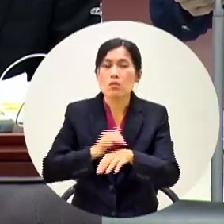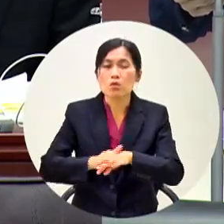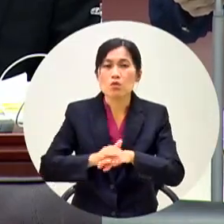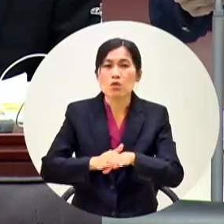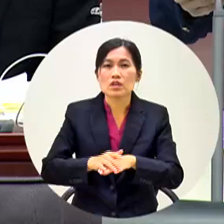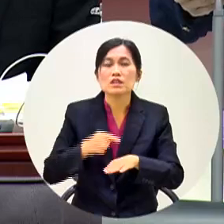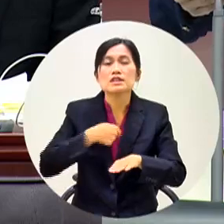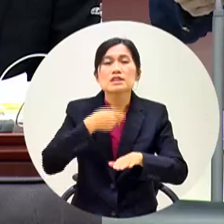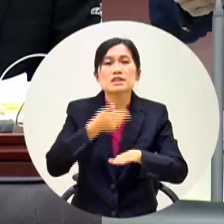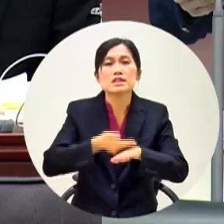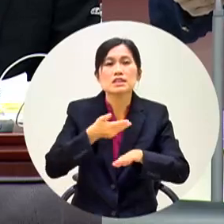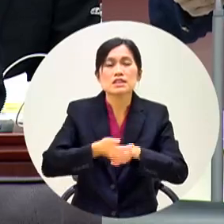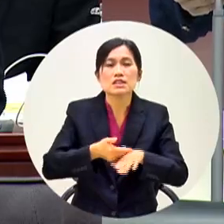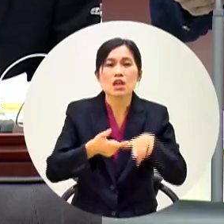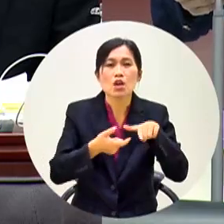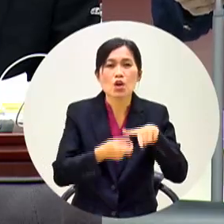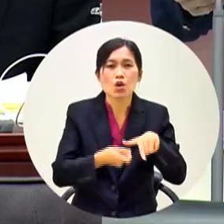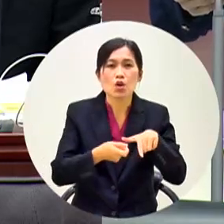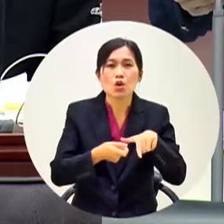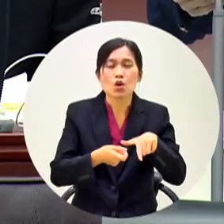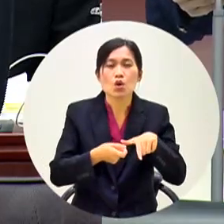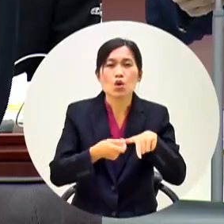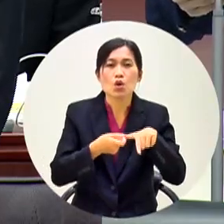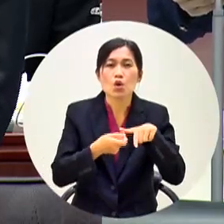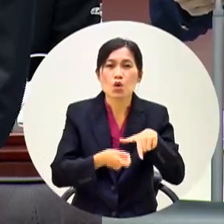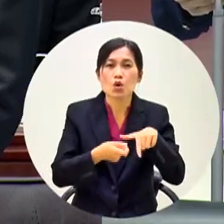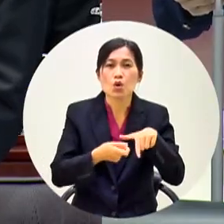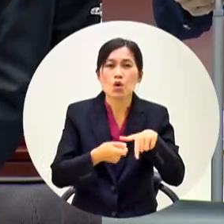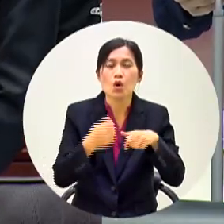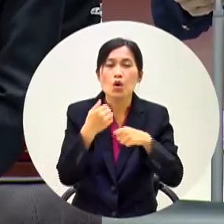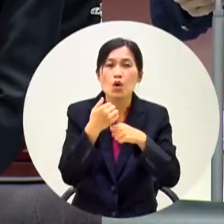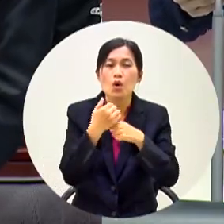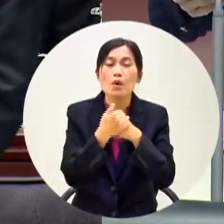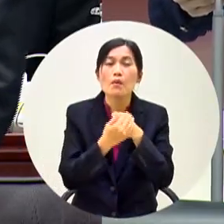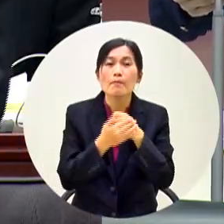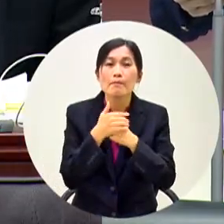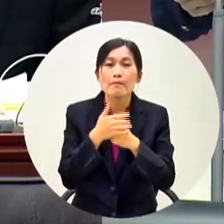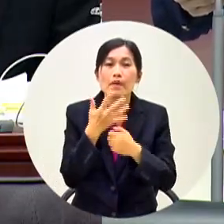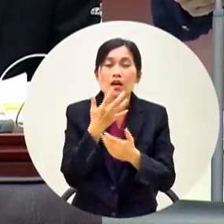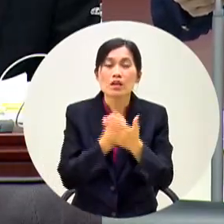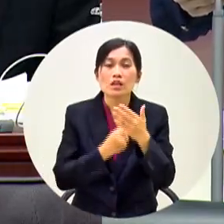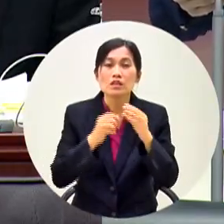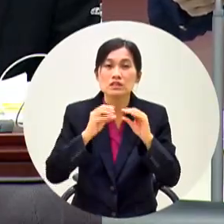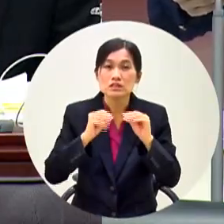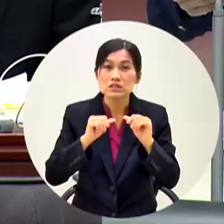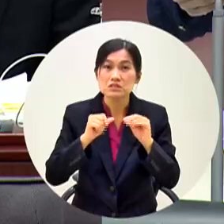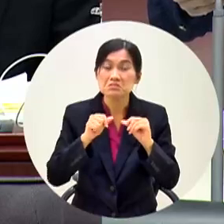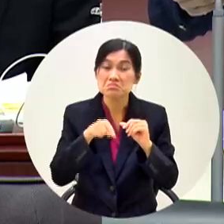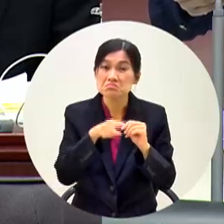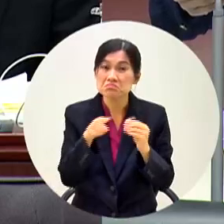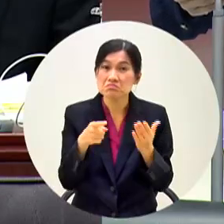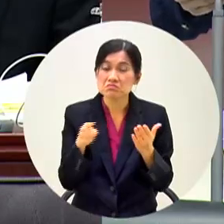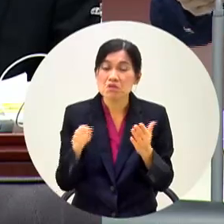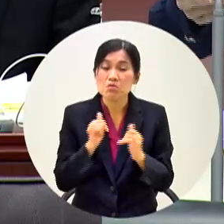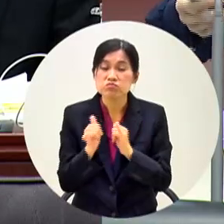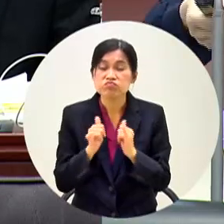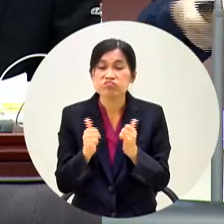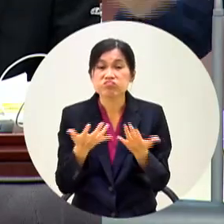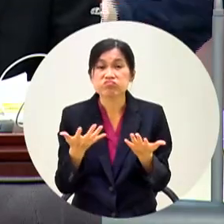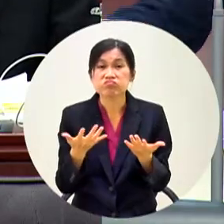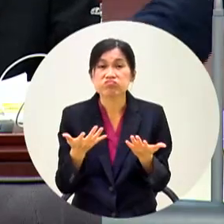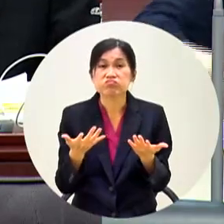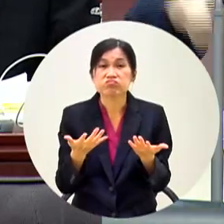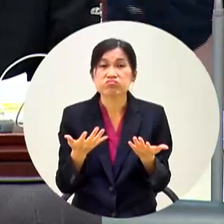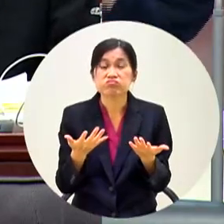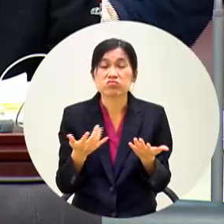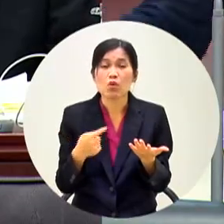放心。 还有公共设施，除了农地之外，公共设施保留地的部分，其实这人民很冤啊，我的土地被划作